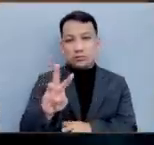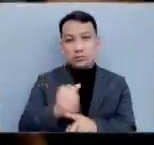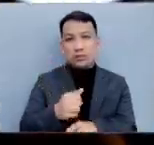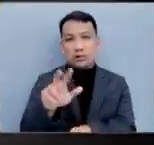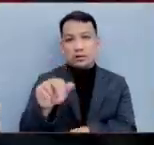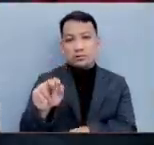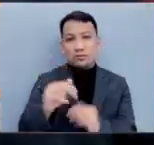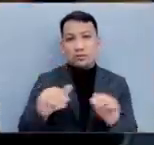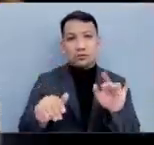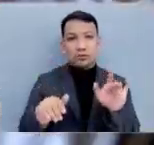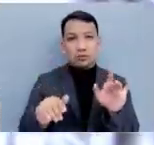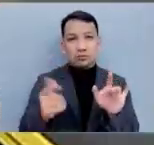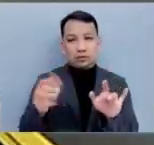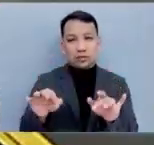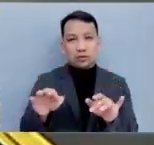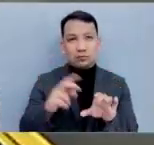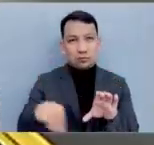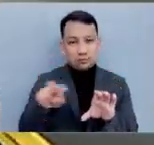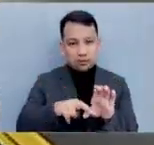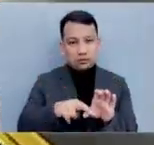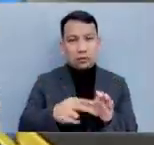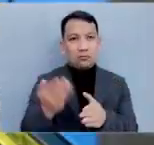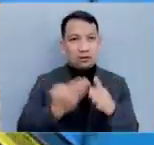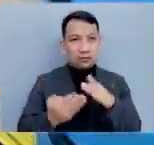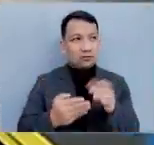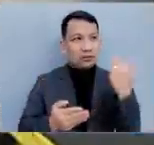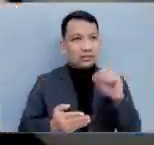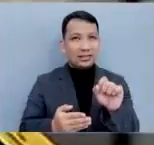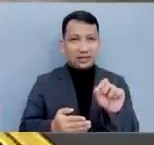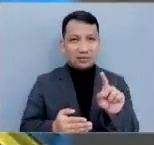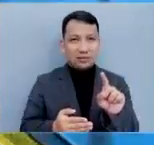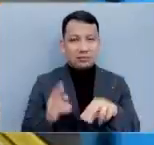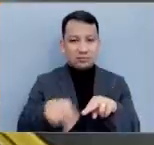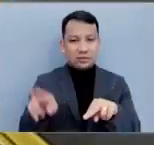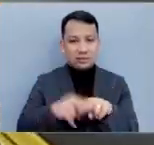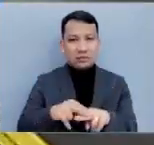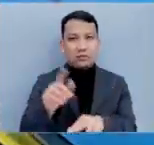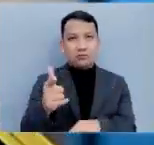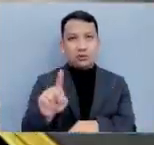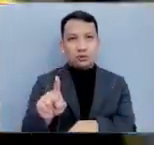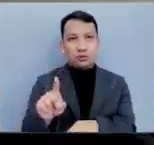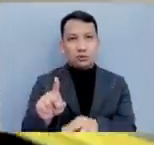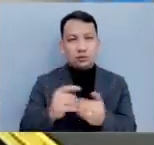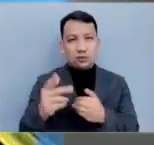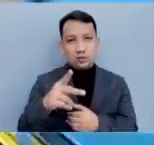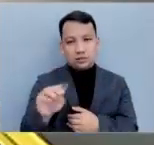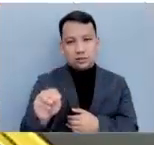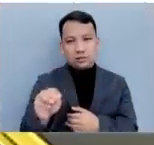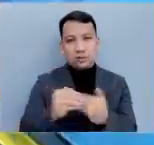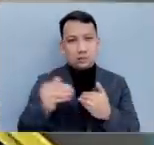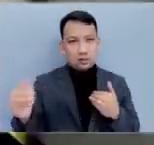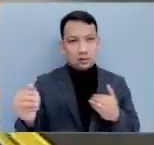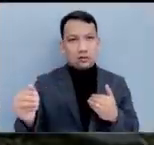and 29 centavos na ang boarding fee mula sa dating 11 pesos. May dagdag na 21 centavos ang kada kilometro ng distance fare.